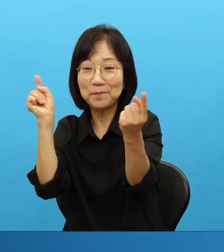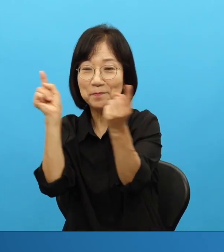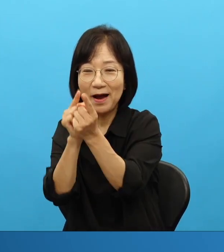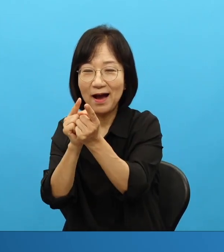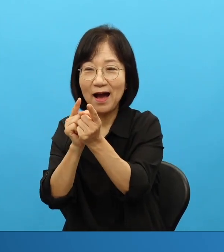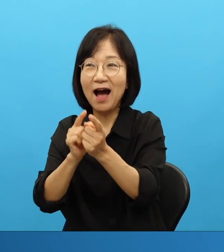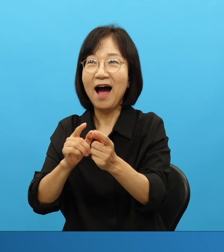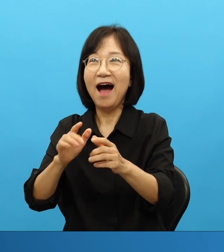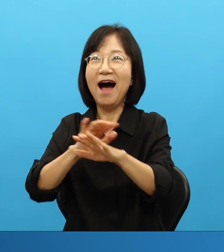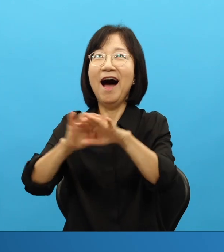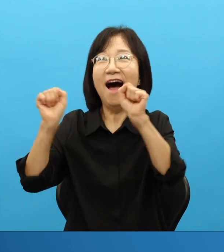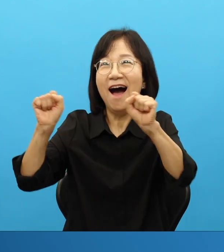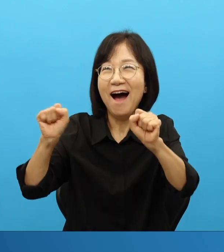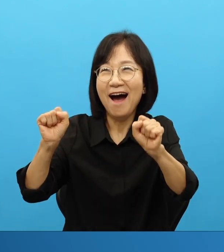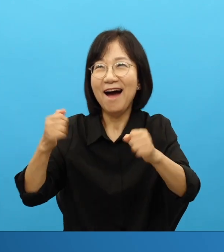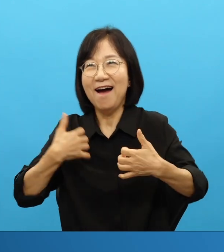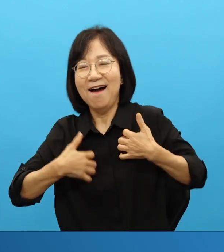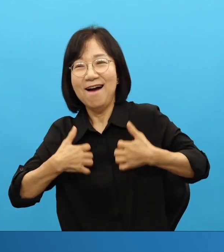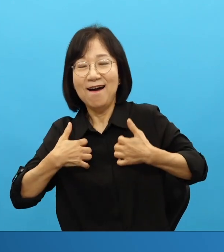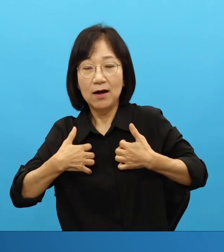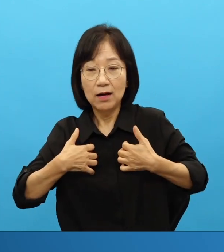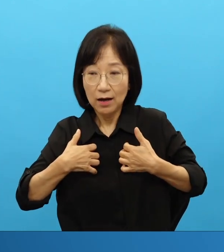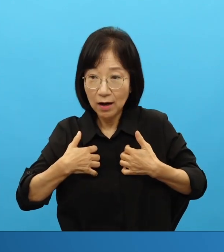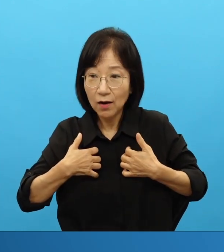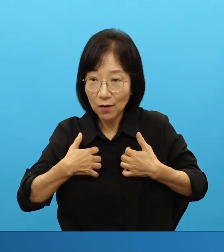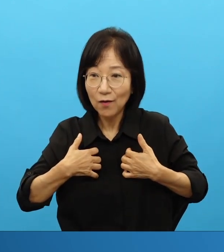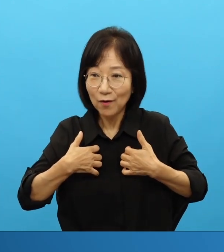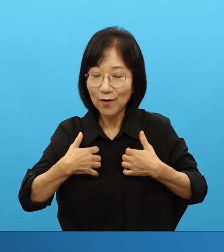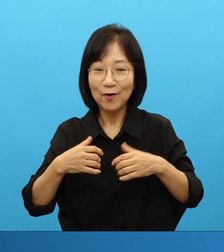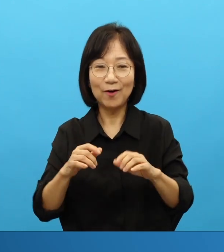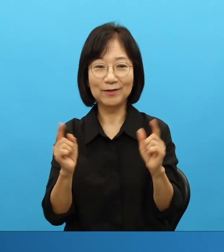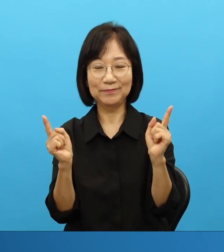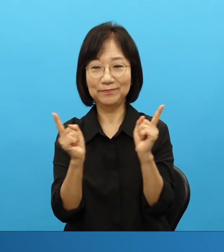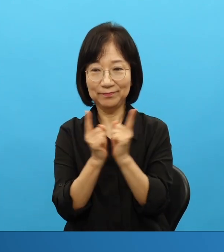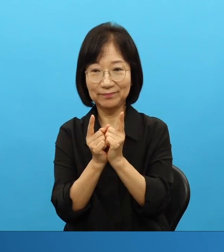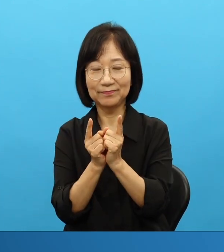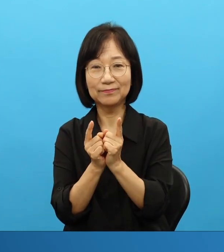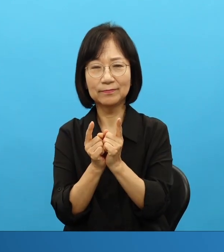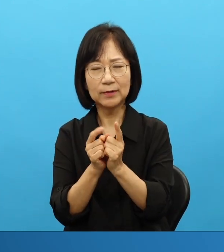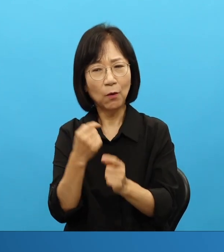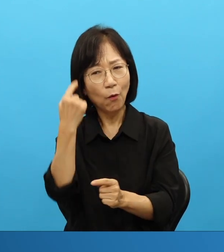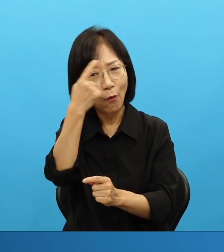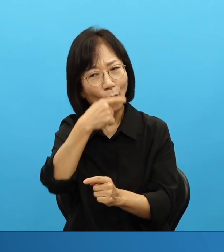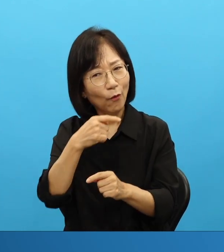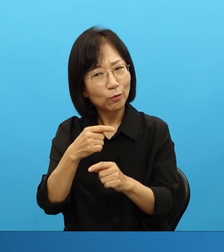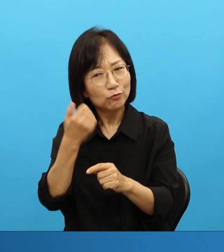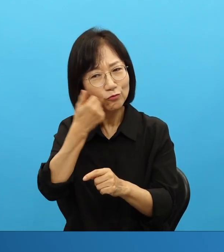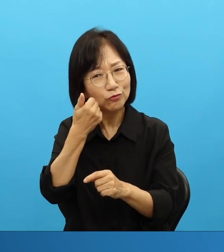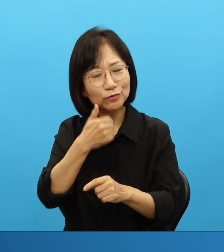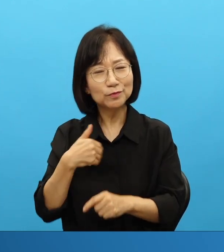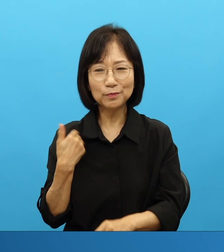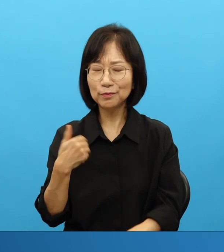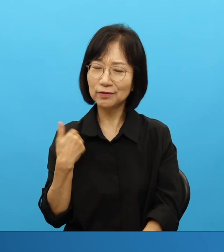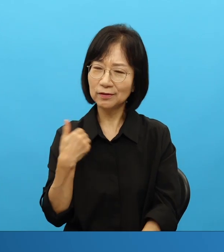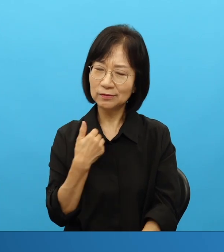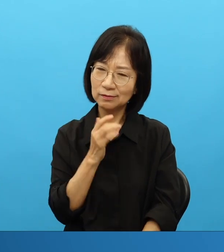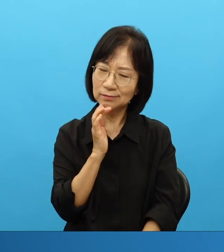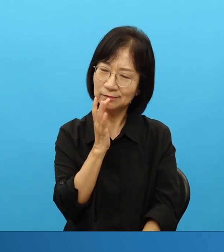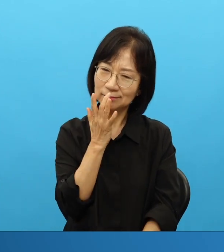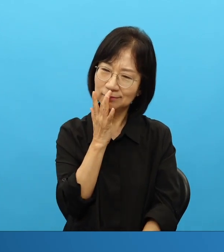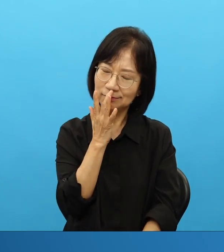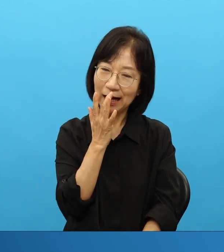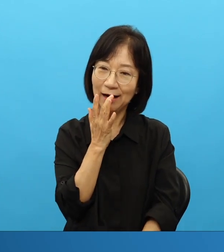happened to go to the U.S. and this one remnant approached me and greeted me very warmly. 근데 저는 잘 모르겠어요. But I didn't recognize this